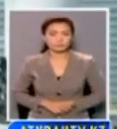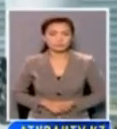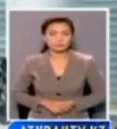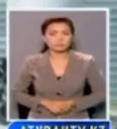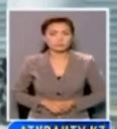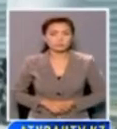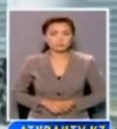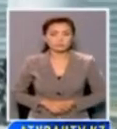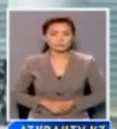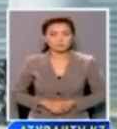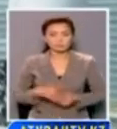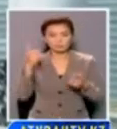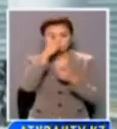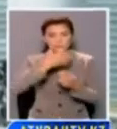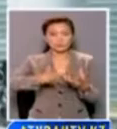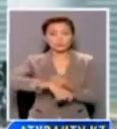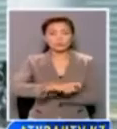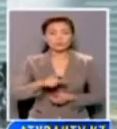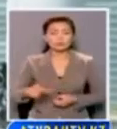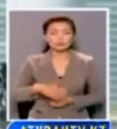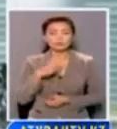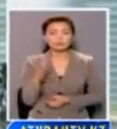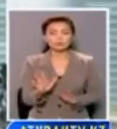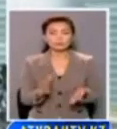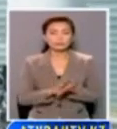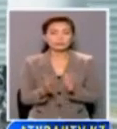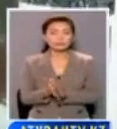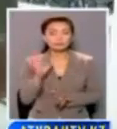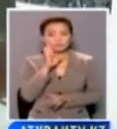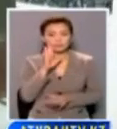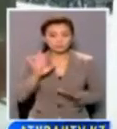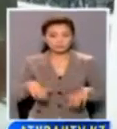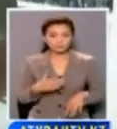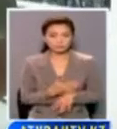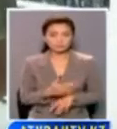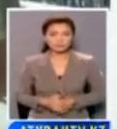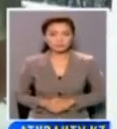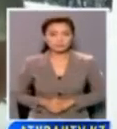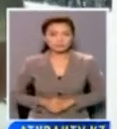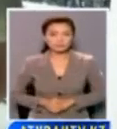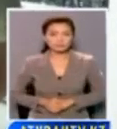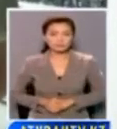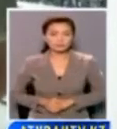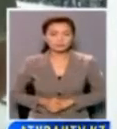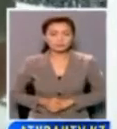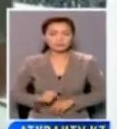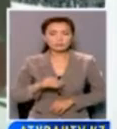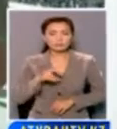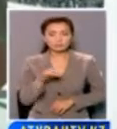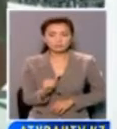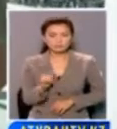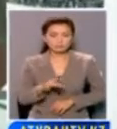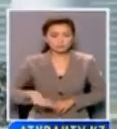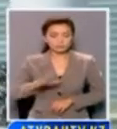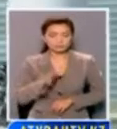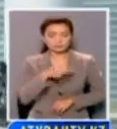это предупреждение, предотвращение чрезвычайных ситуаций на воде. Сейчас на территории города Атырау привлечено